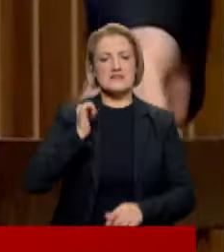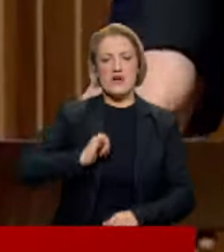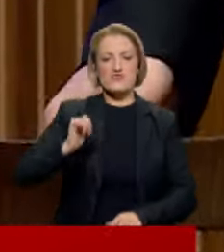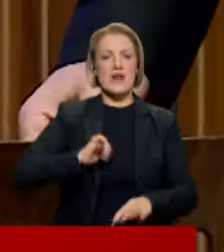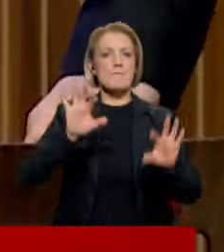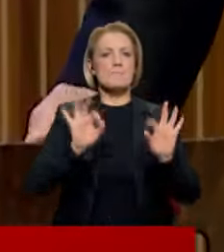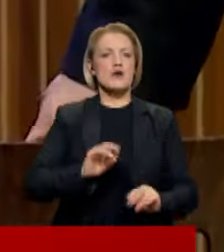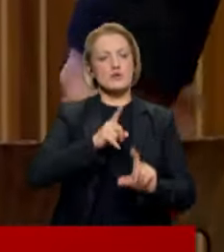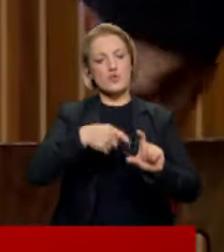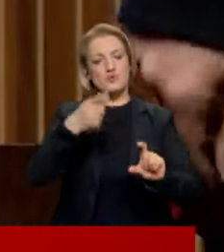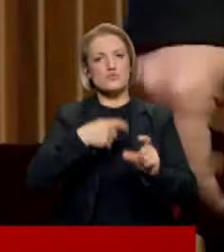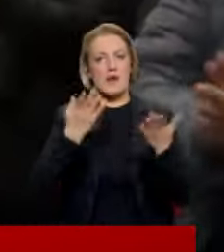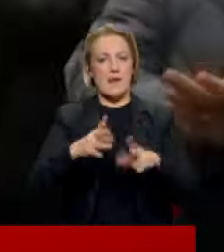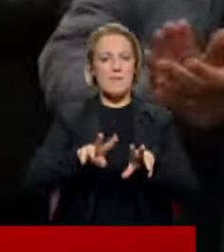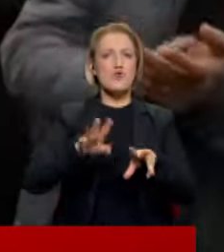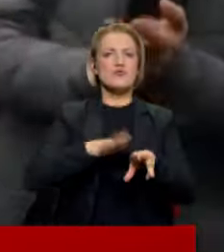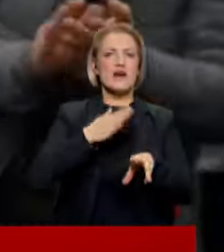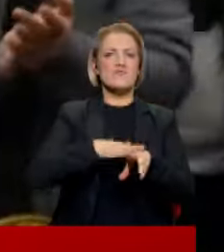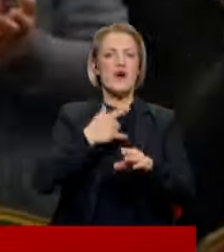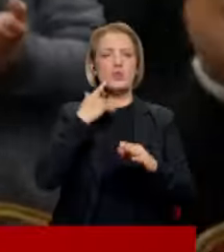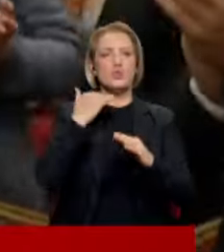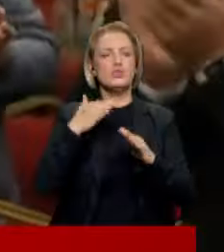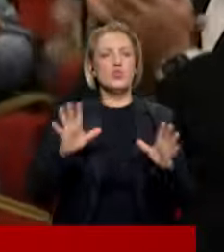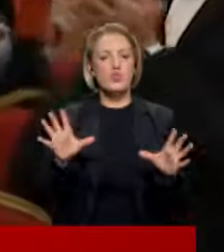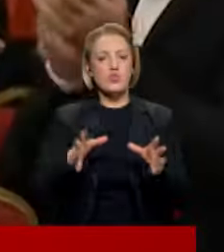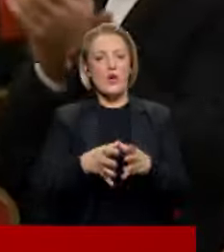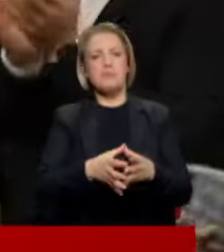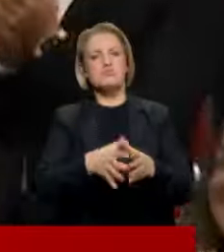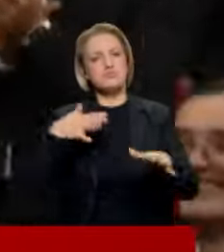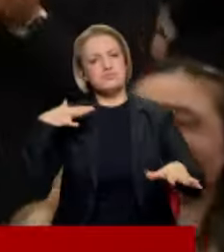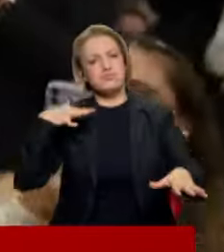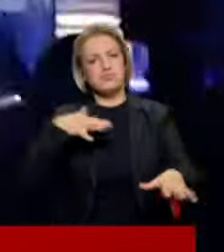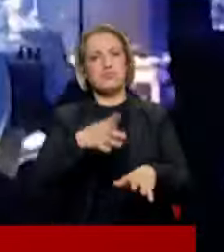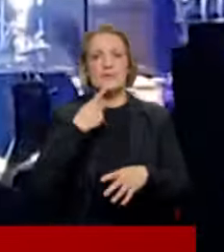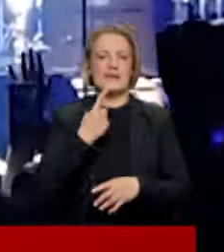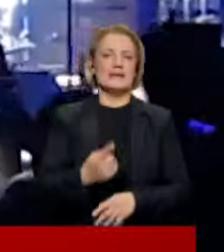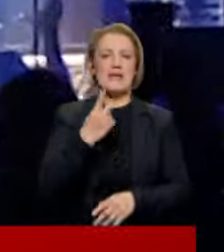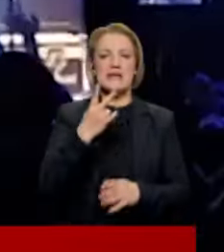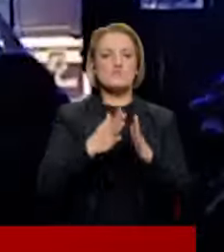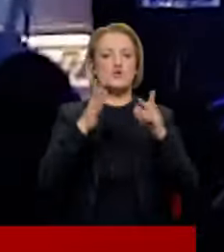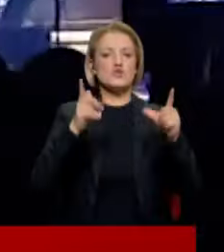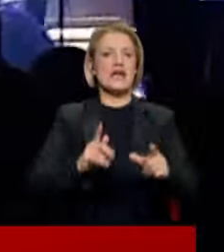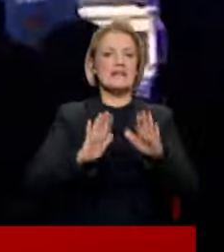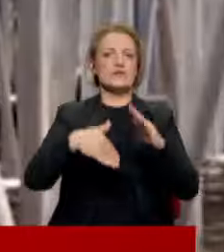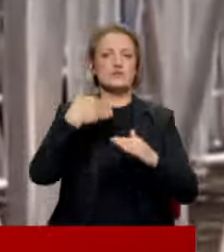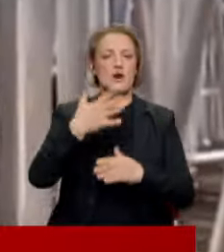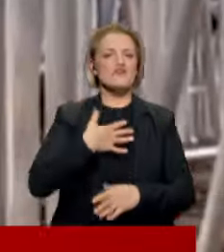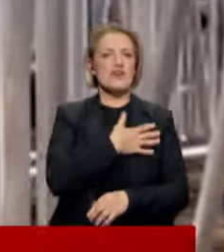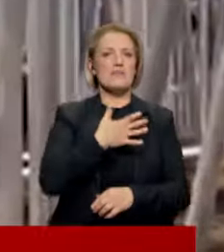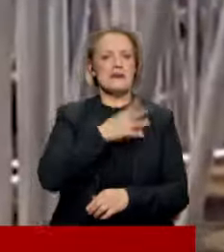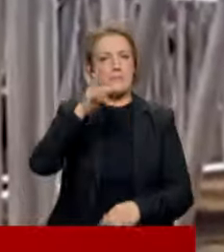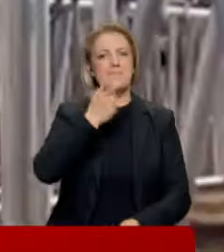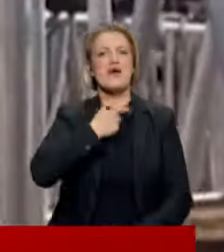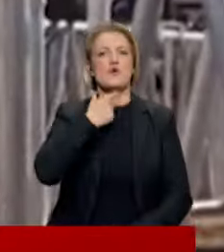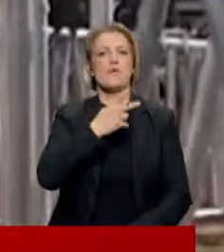savcılıkların başlattığı soruşturmalar. Mansur Yavaş toplu hücum dedi, İmamoğlu yargı tacizi. İki büyük şehrin ardından CHP'li